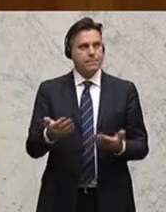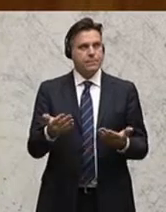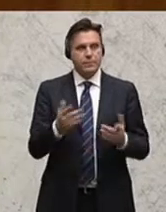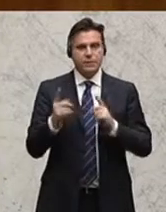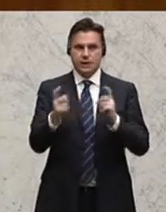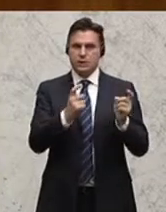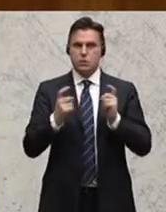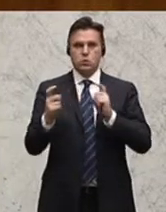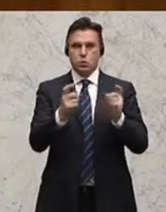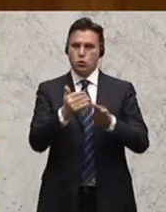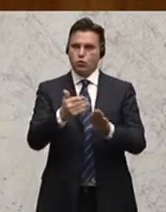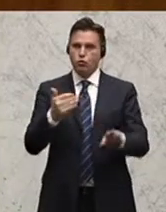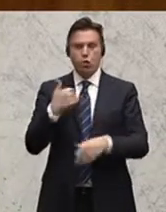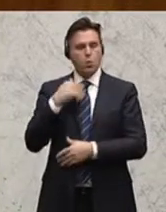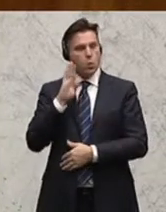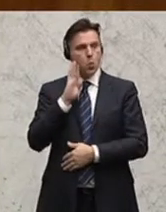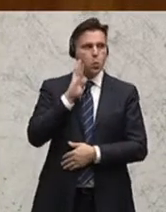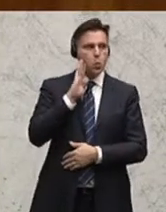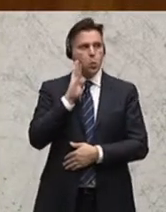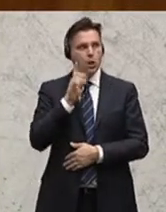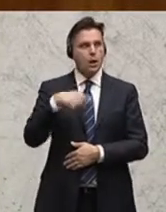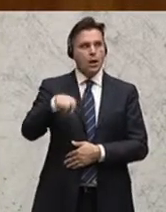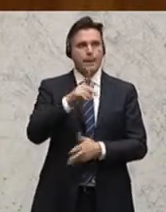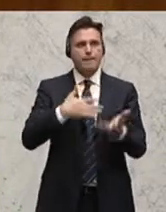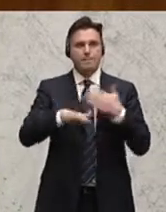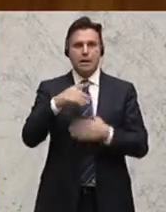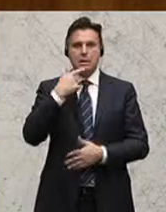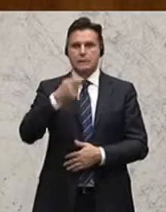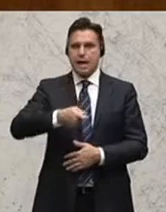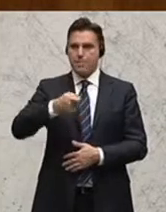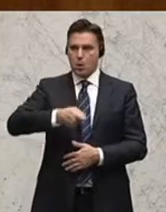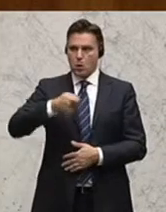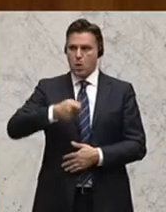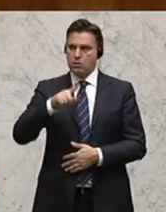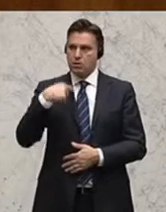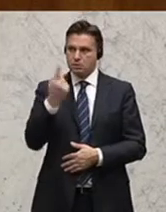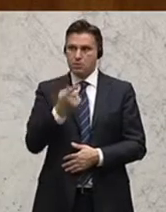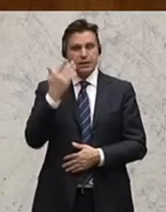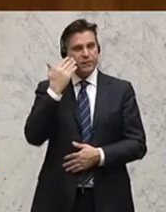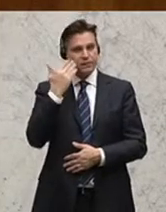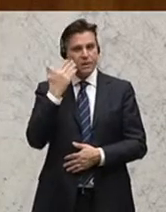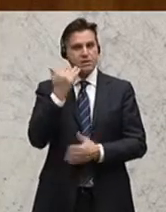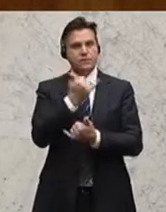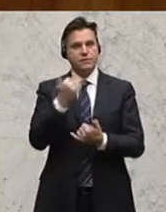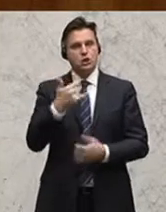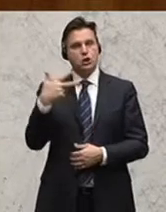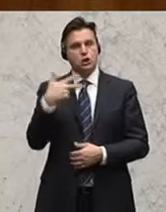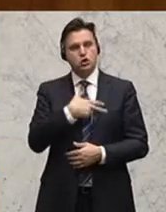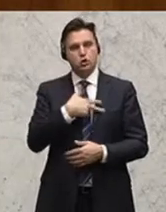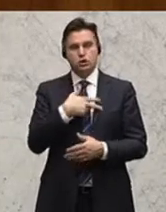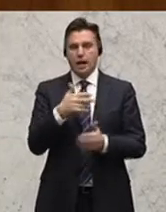sehr aufmerksam zugehört und ich sehe, dass doch die meisten Abgeordneten hier in diesem Haus wissen, wie wichtig die Sozialpartner und